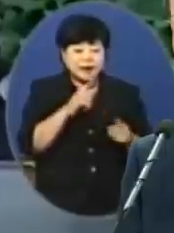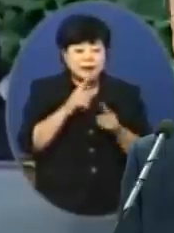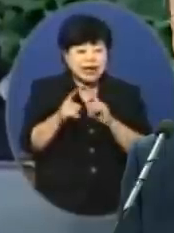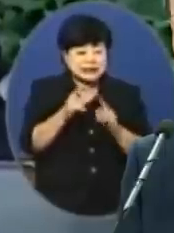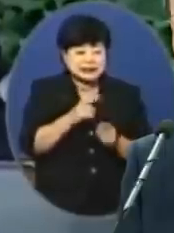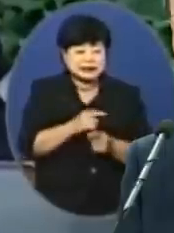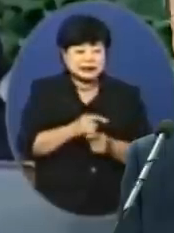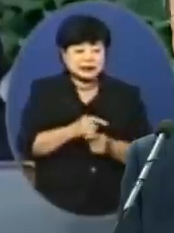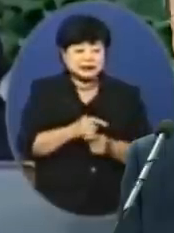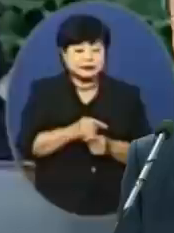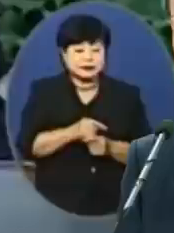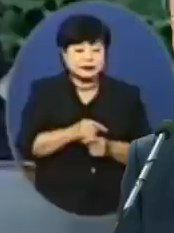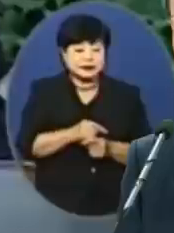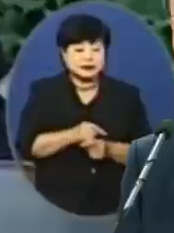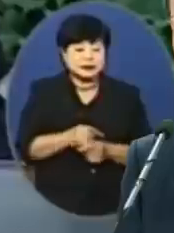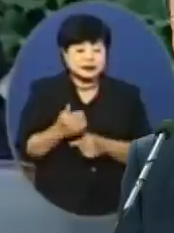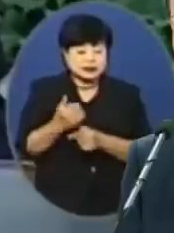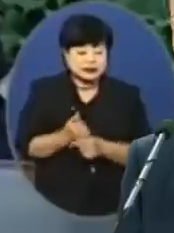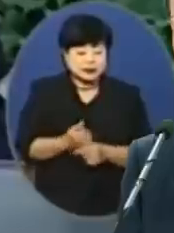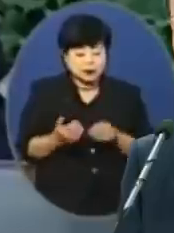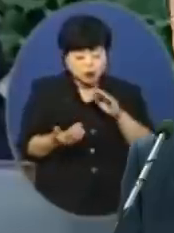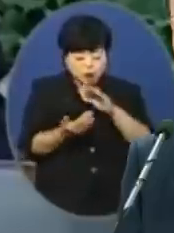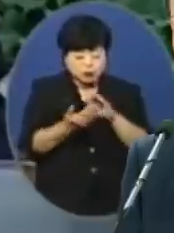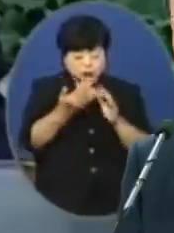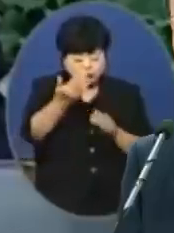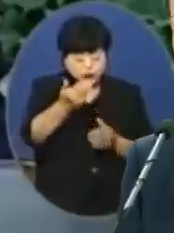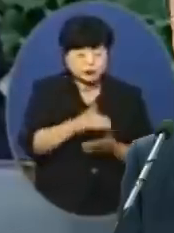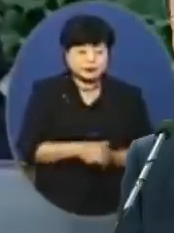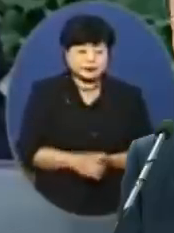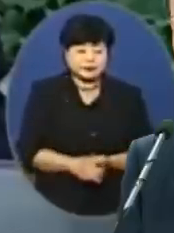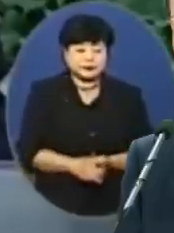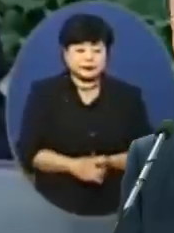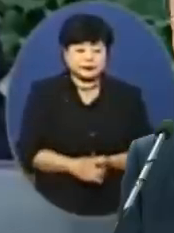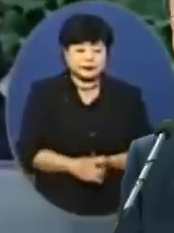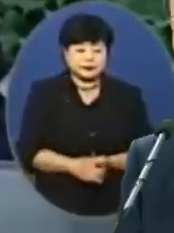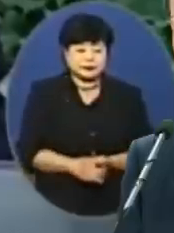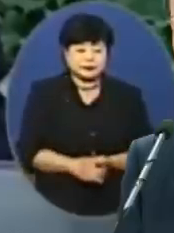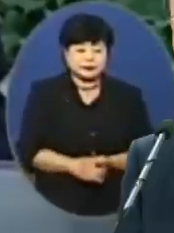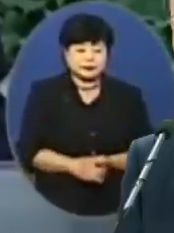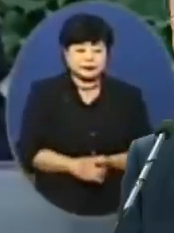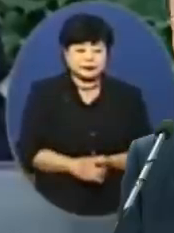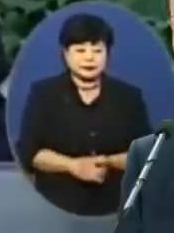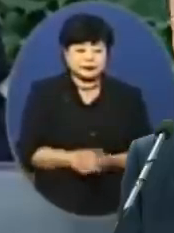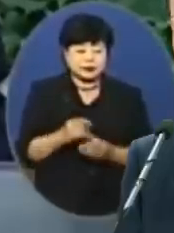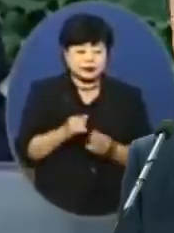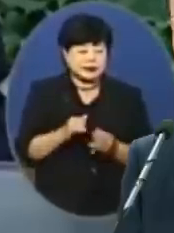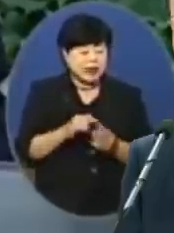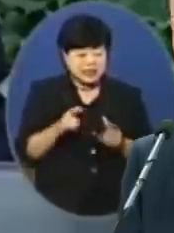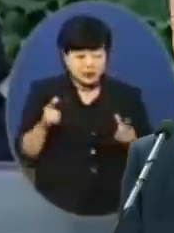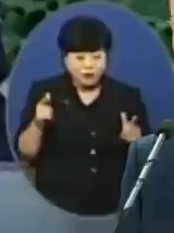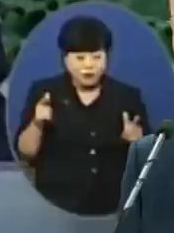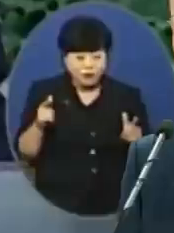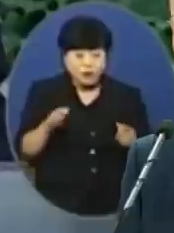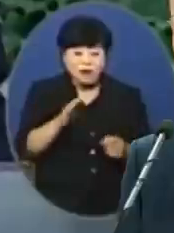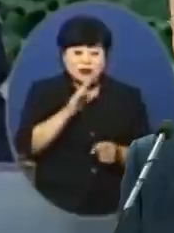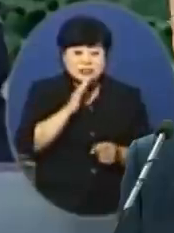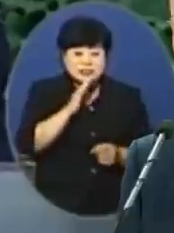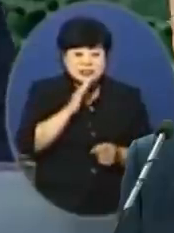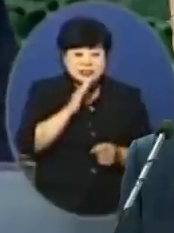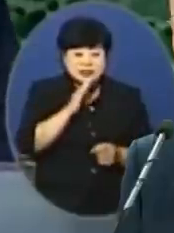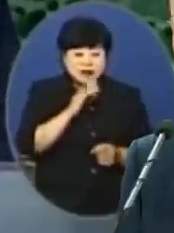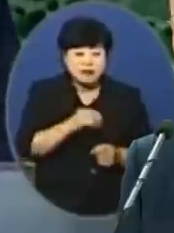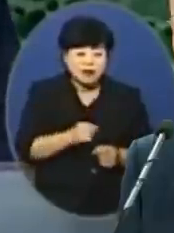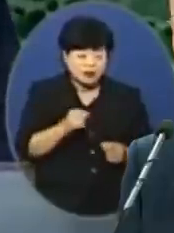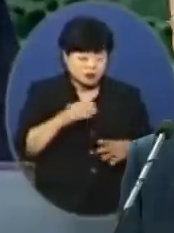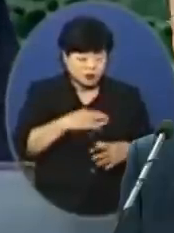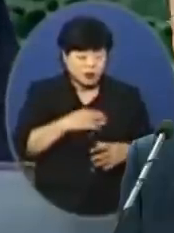말씀이 그를 잡고서 이루어 주시는 것입니다. 여러분 보통 사람이 아니라 실제 알고 보면